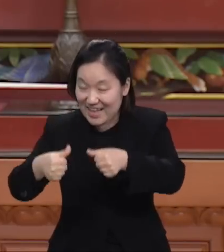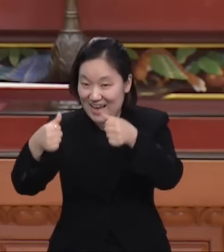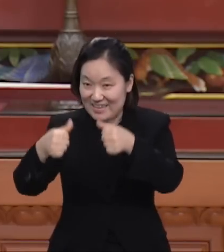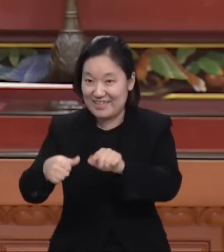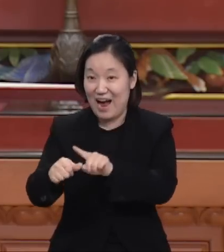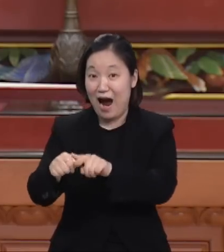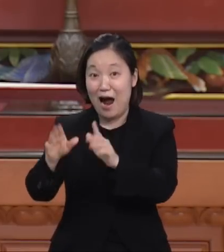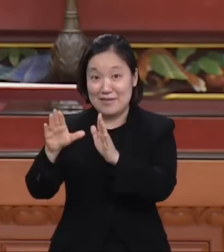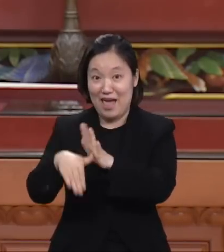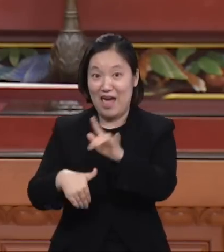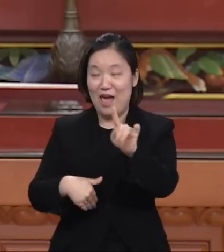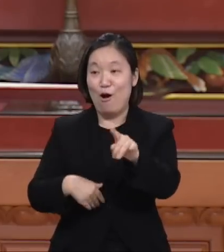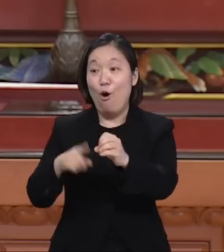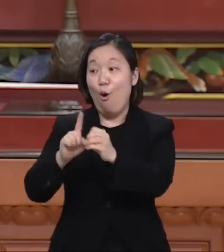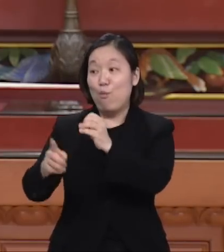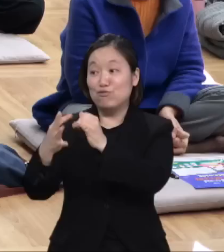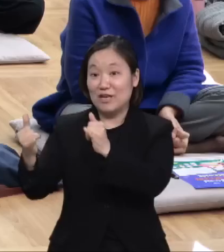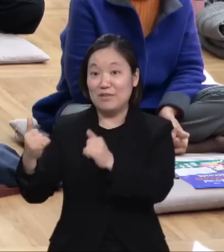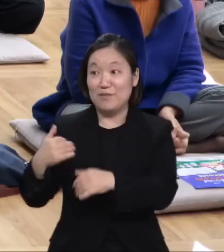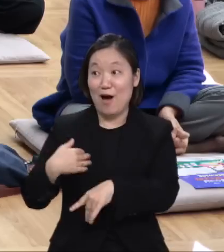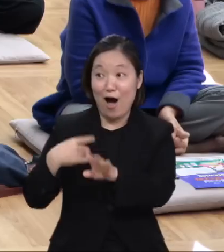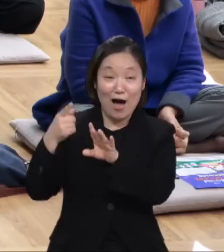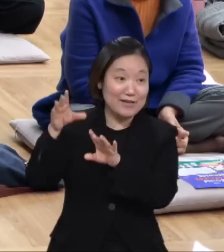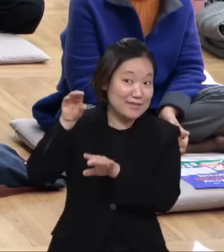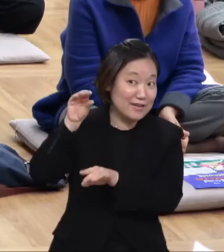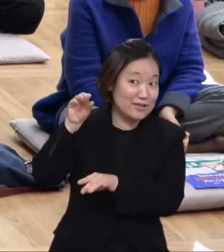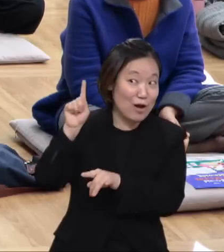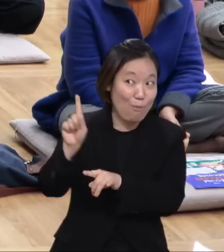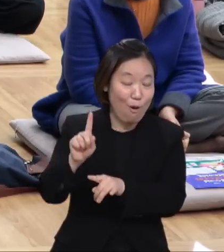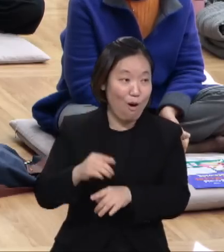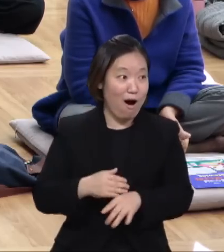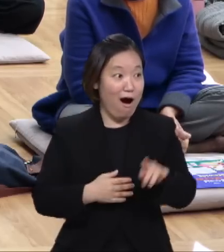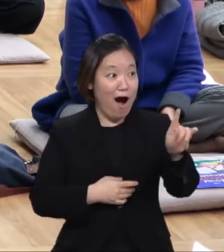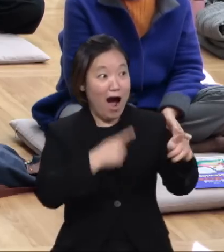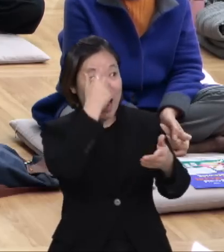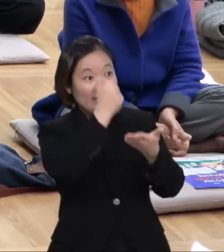소곤소곤 소곤소곤하면서 어머 어머 잘생겼어 잘생겼어